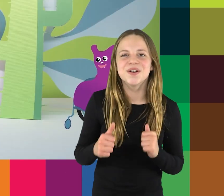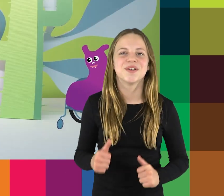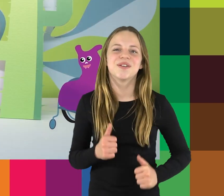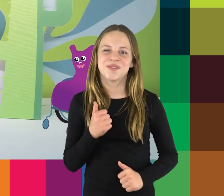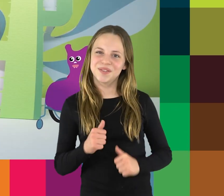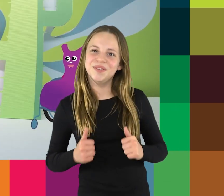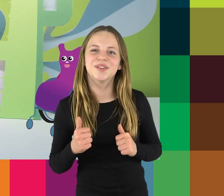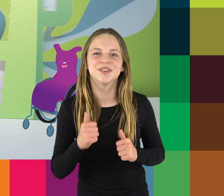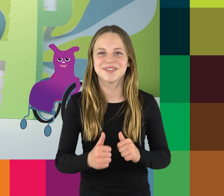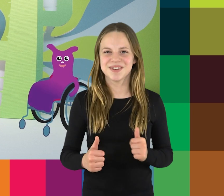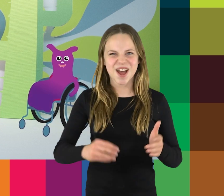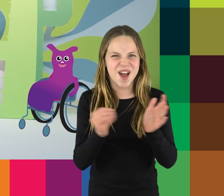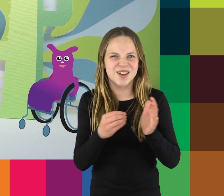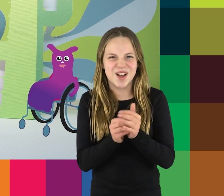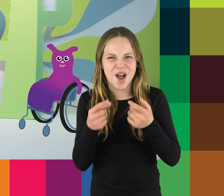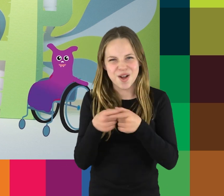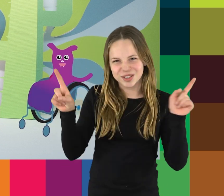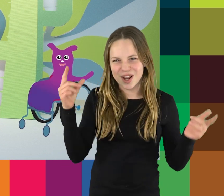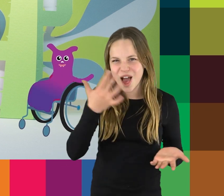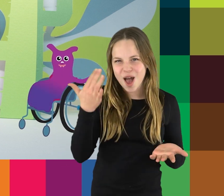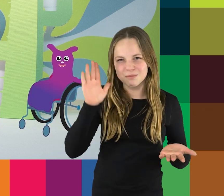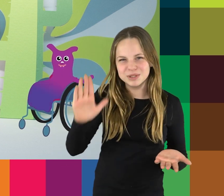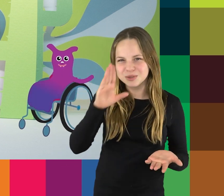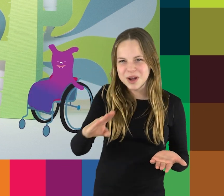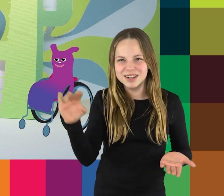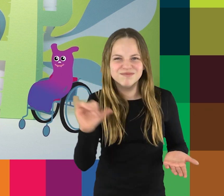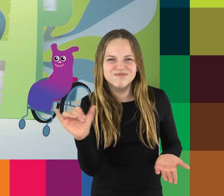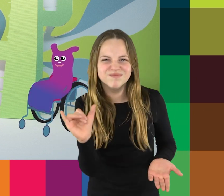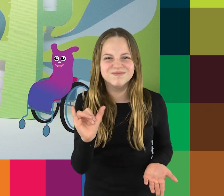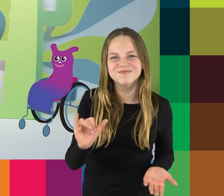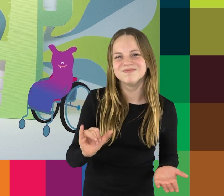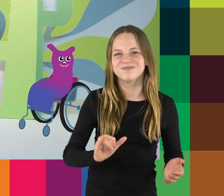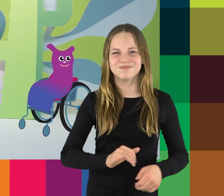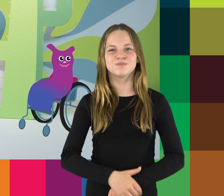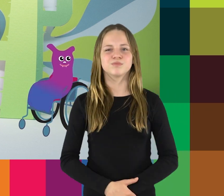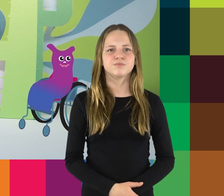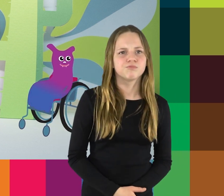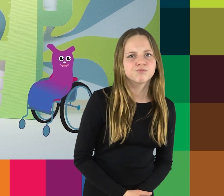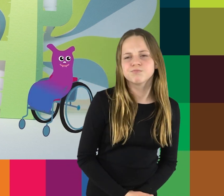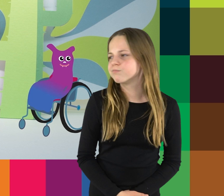Génial! Et si on découvrait d'autres couleurs qui expliquent les droits des enfants?